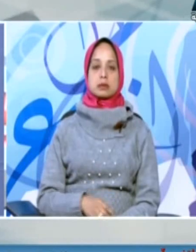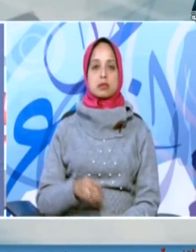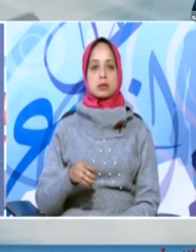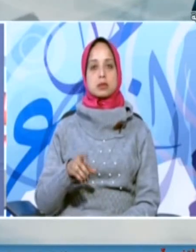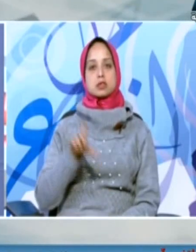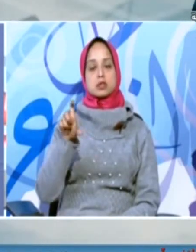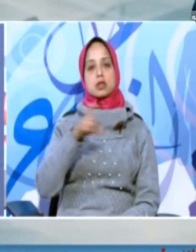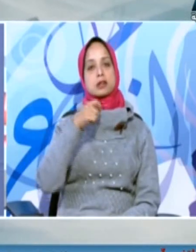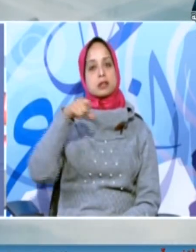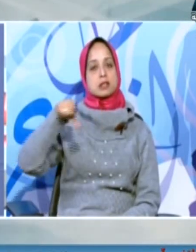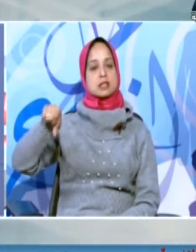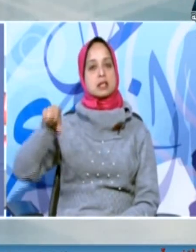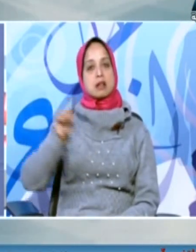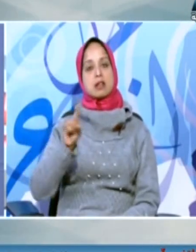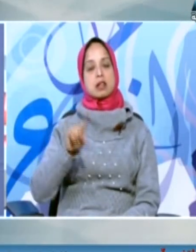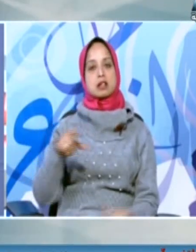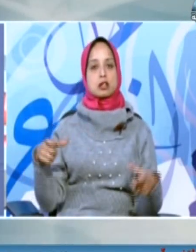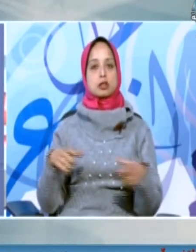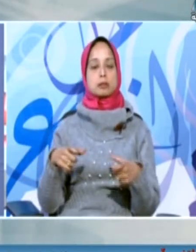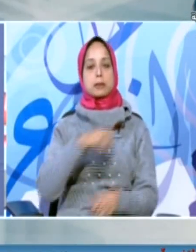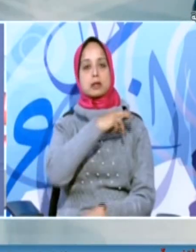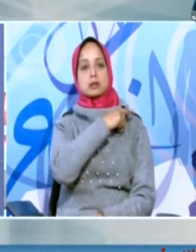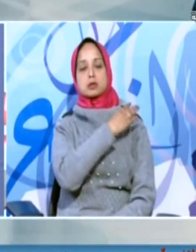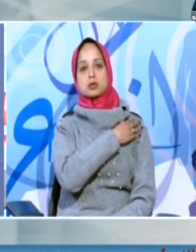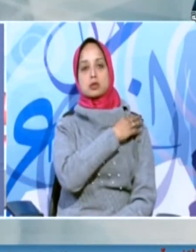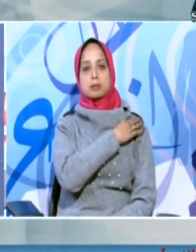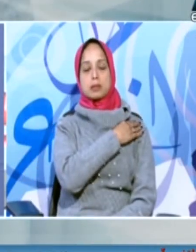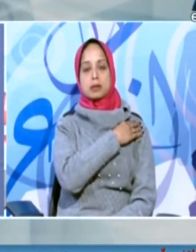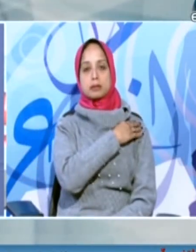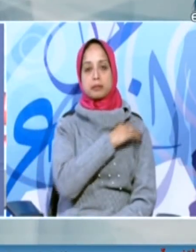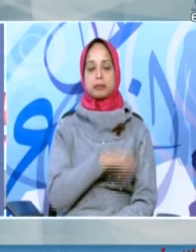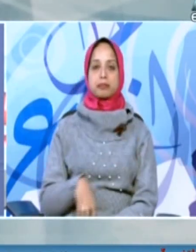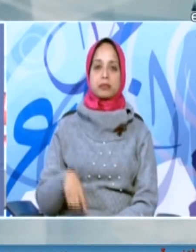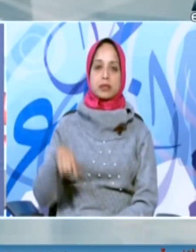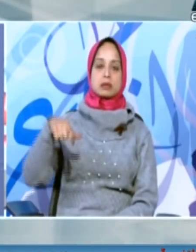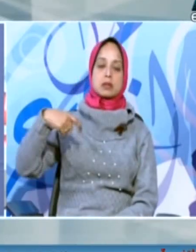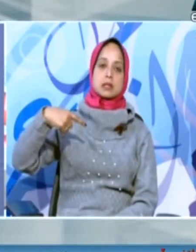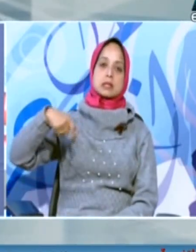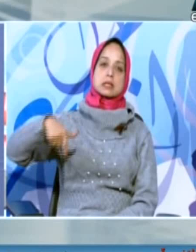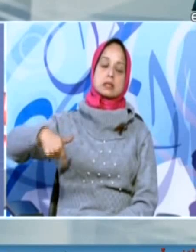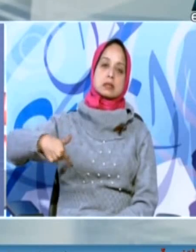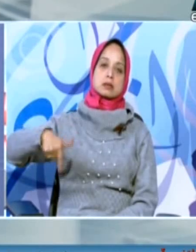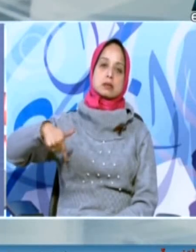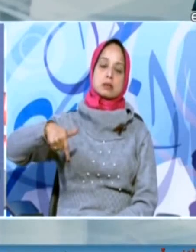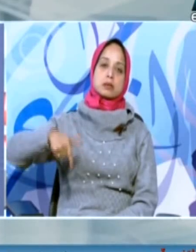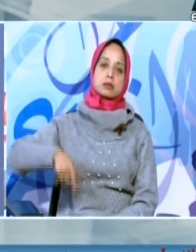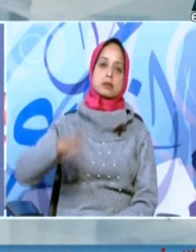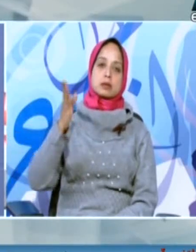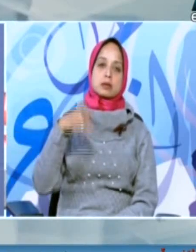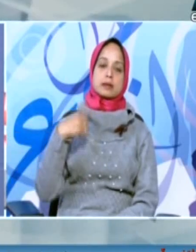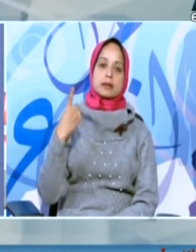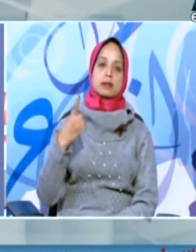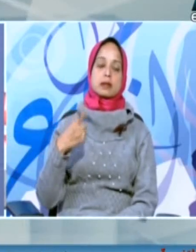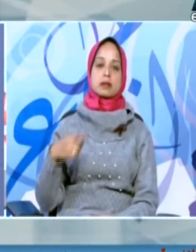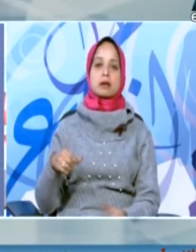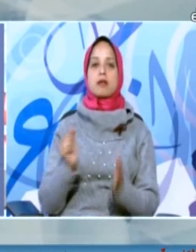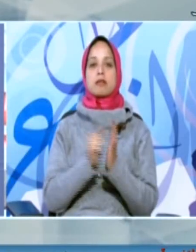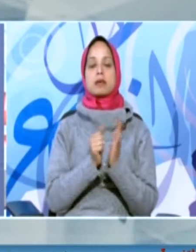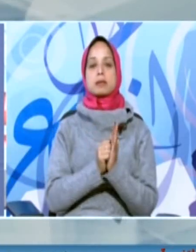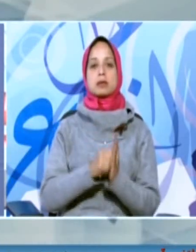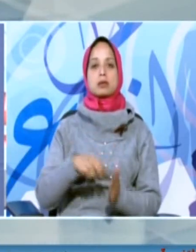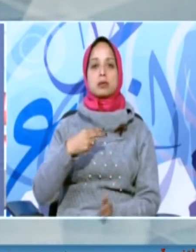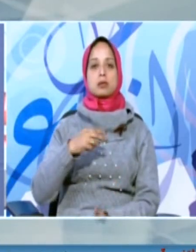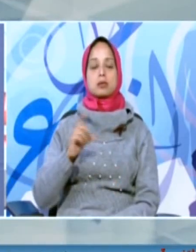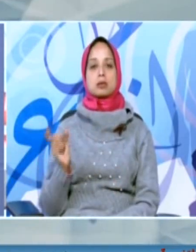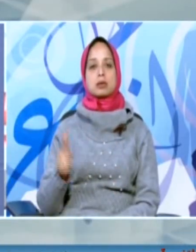مش احنا قلنا عندي اجتماع الضباط 16 يناير 1880 في بيت عرابي؟ ايوه. ولما اجتمعوا الضباط وعرضوا على ايه؟